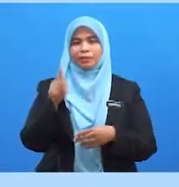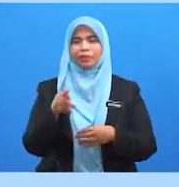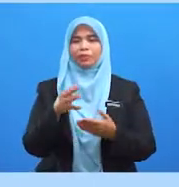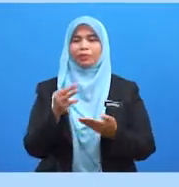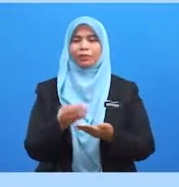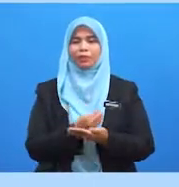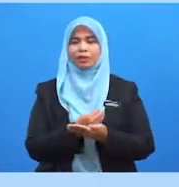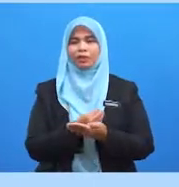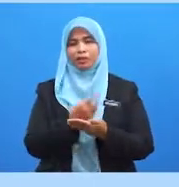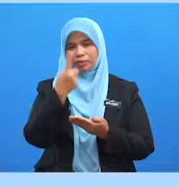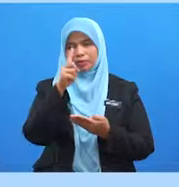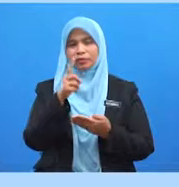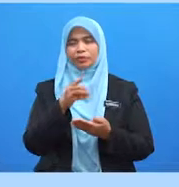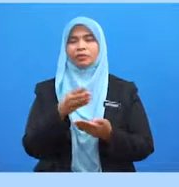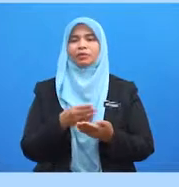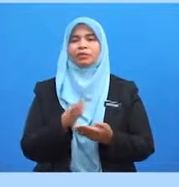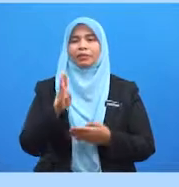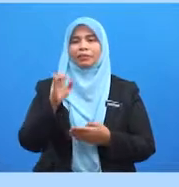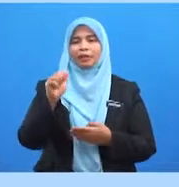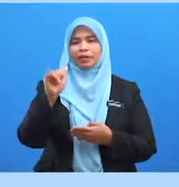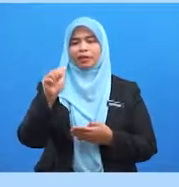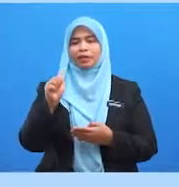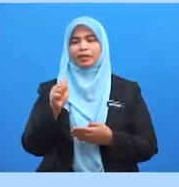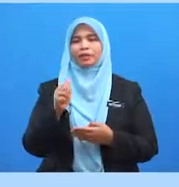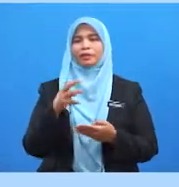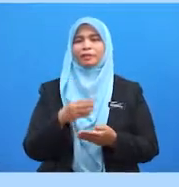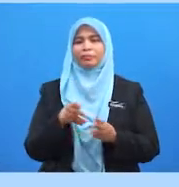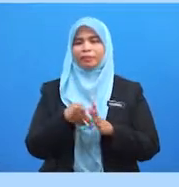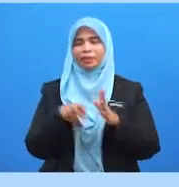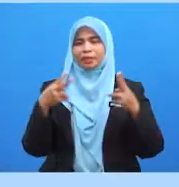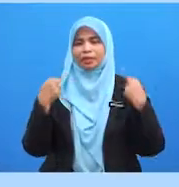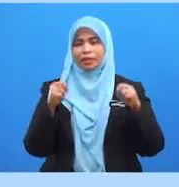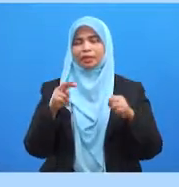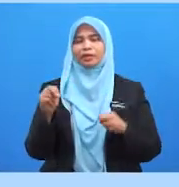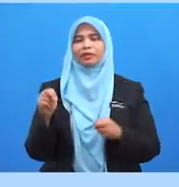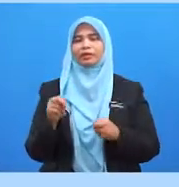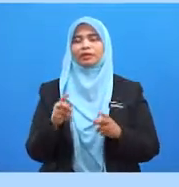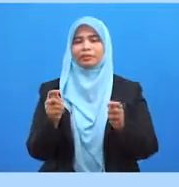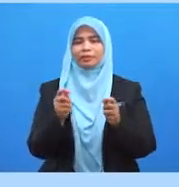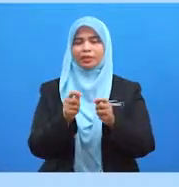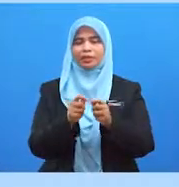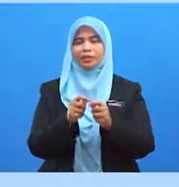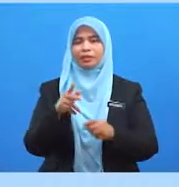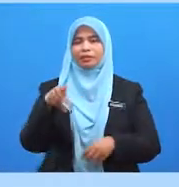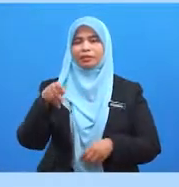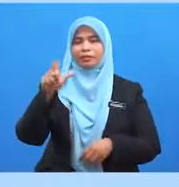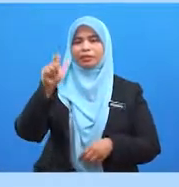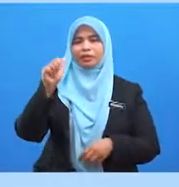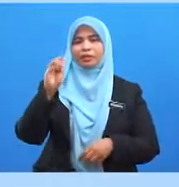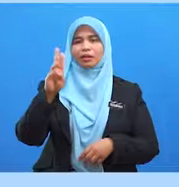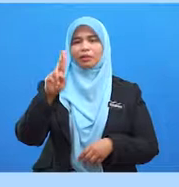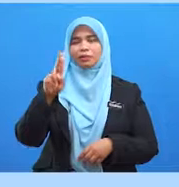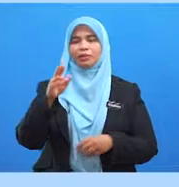modal untuk membiayai perniagaan daripada luar seperti bakal pelabur atau